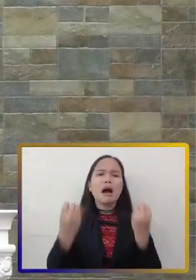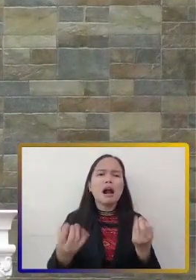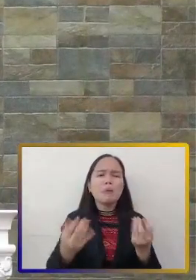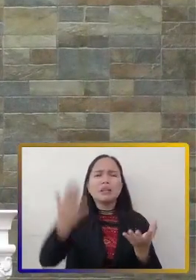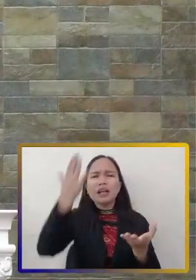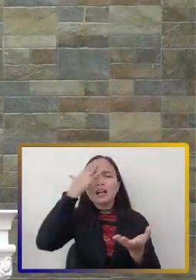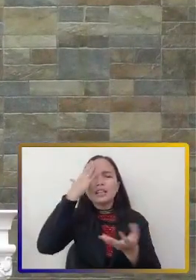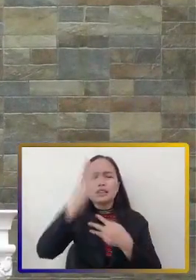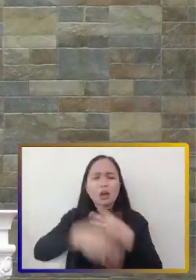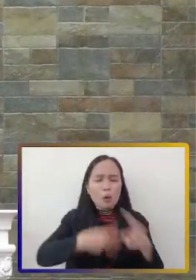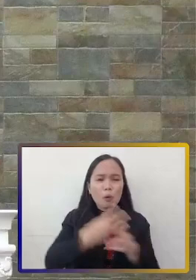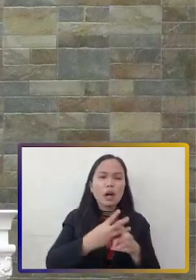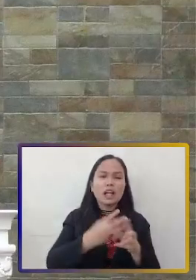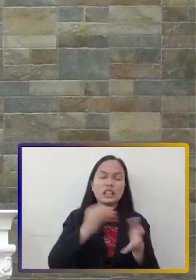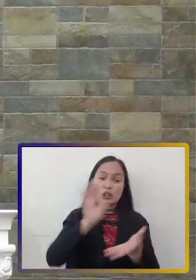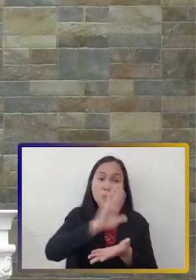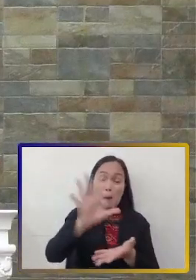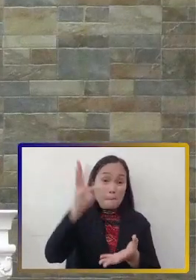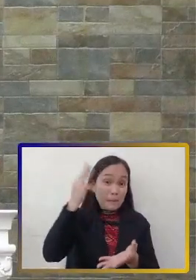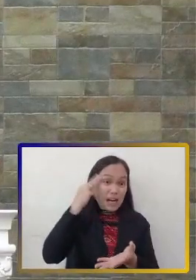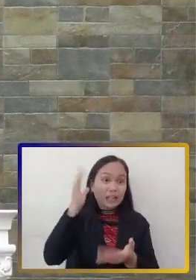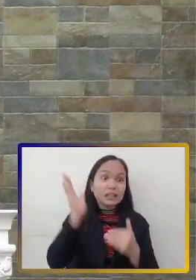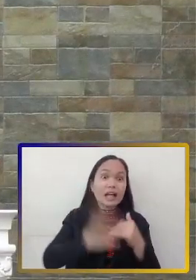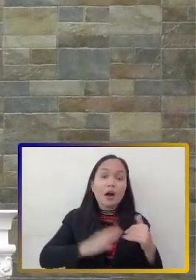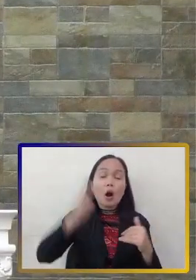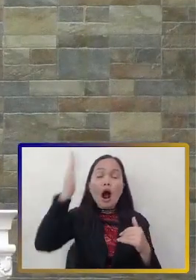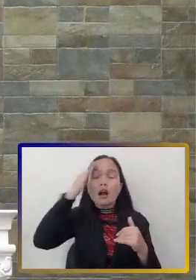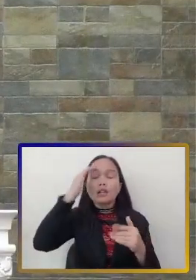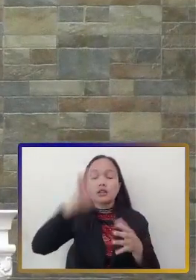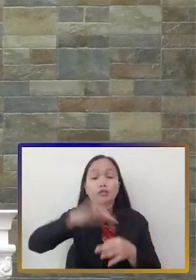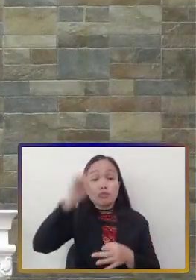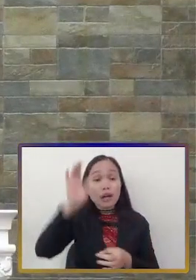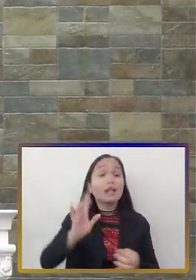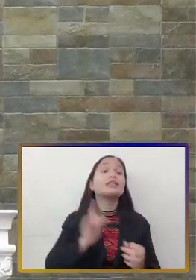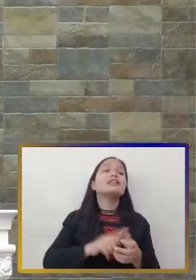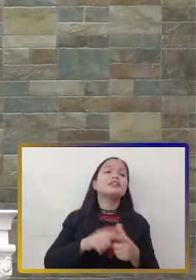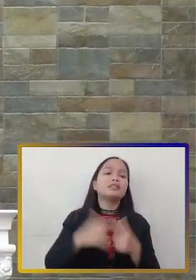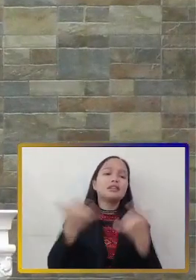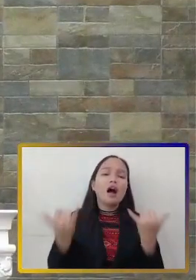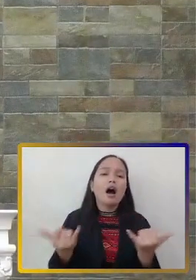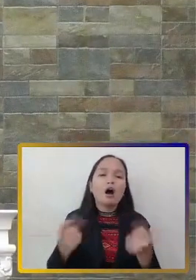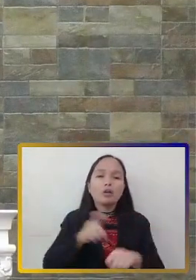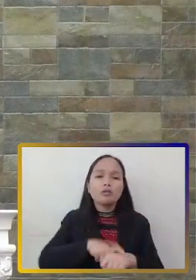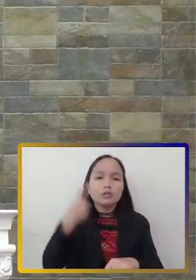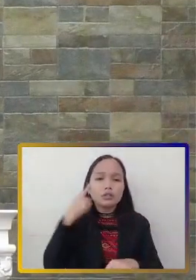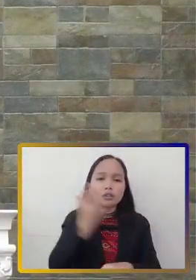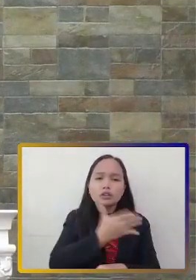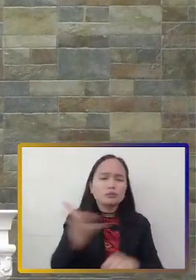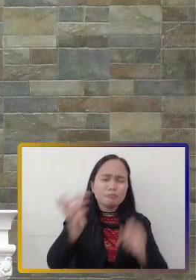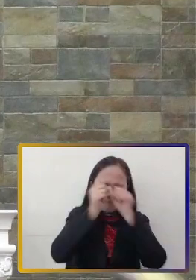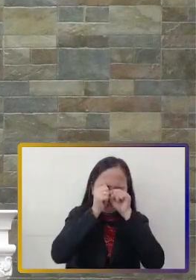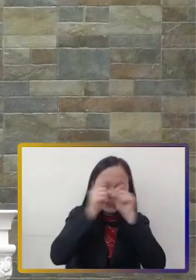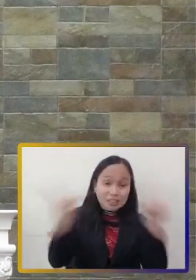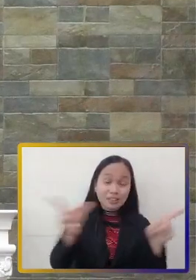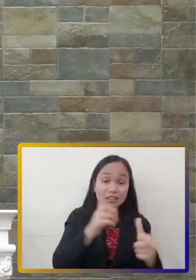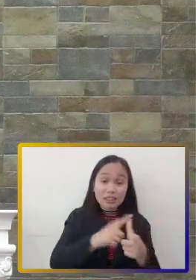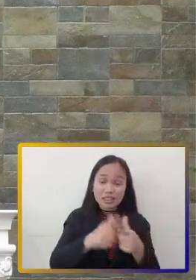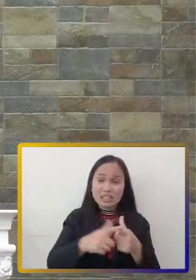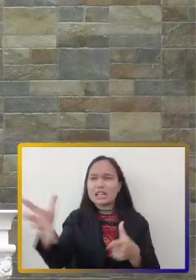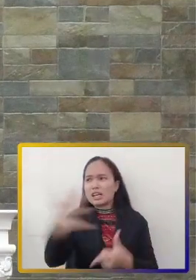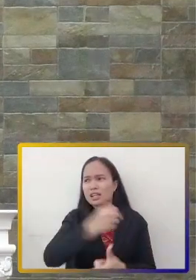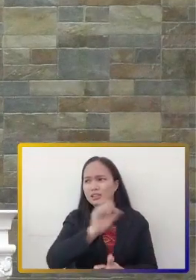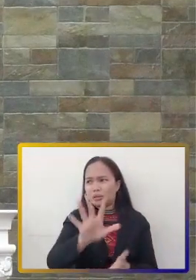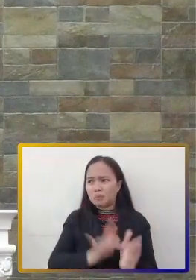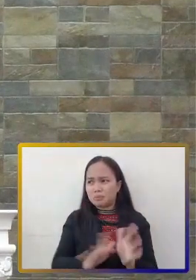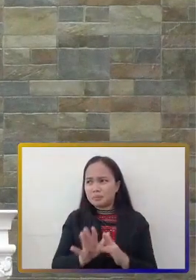ng mundo ang utak mo kaysa karunungan ng Diyos. It's time for you to get up and get your Bible.